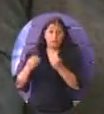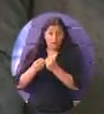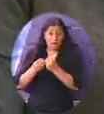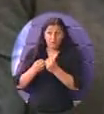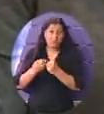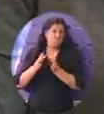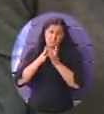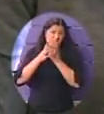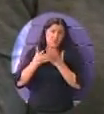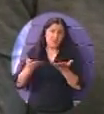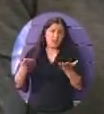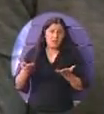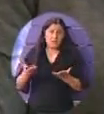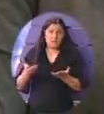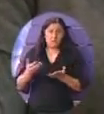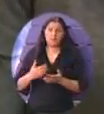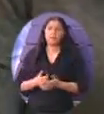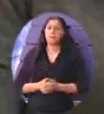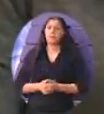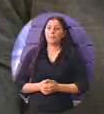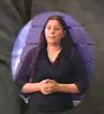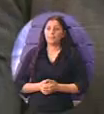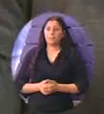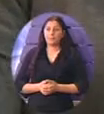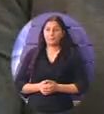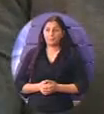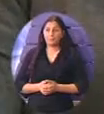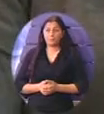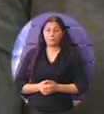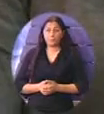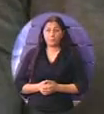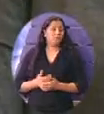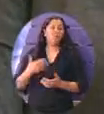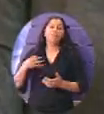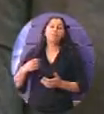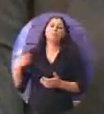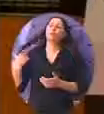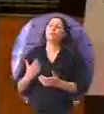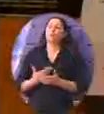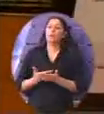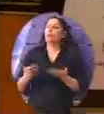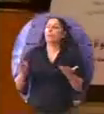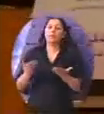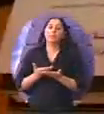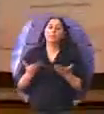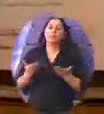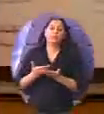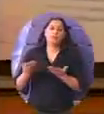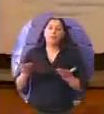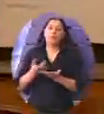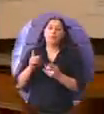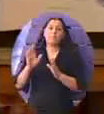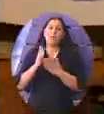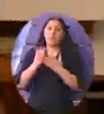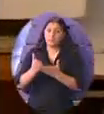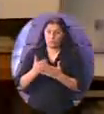זה מלא. כן. פשוט מאוד... אין להן לאן לפנות. לאחרונה נפתח במסלן קו